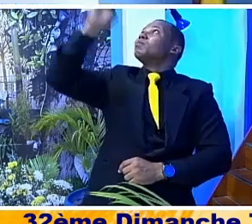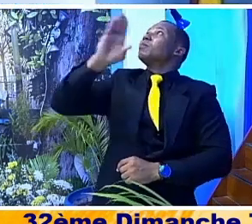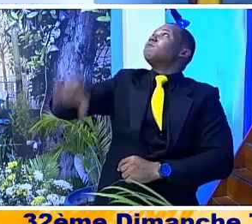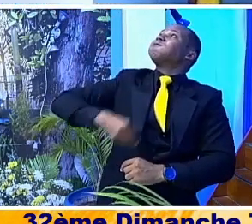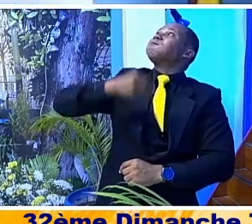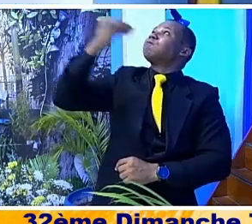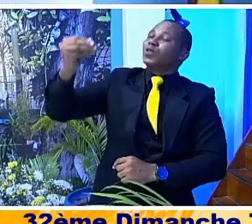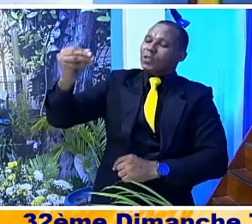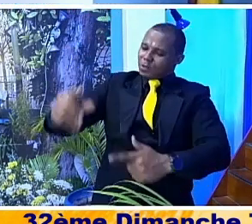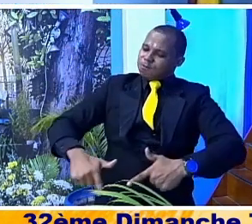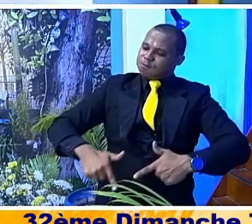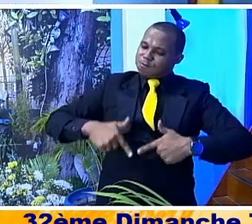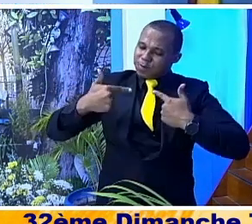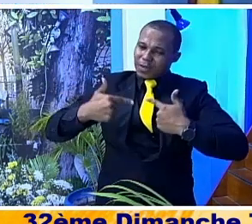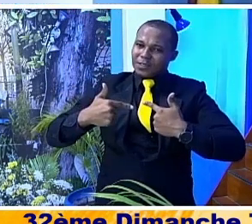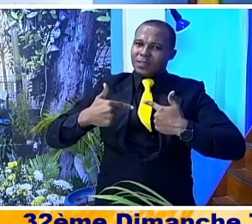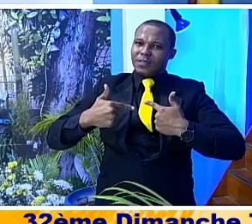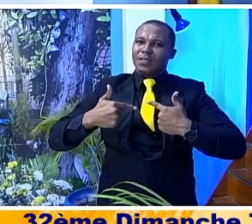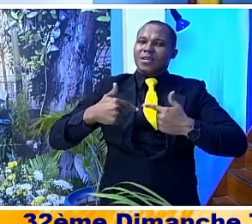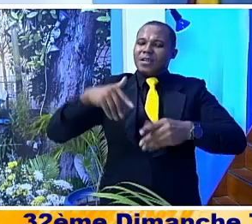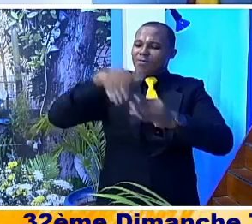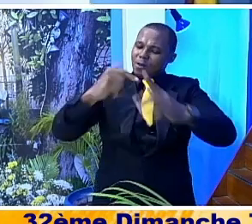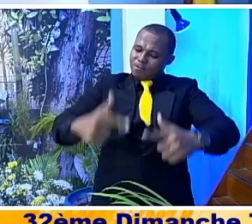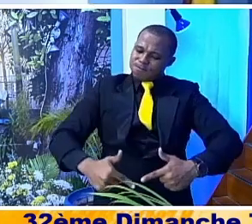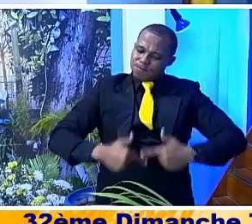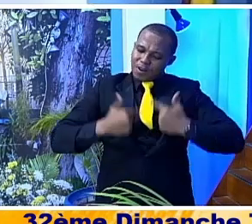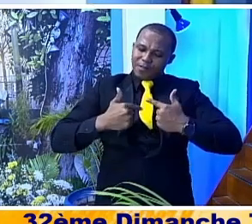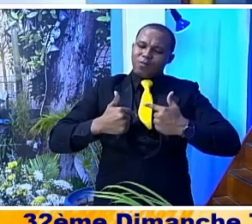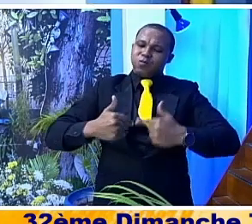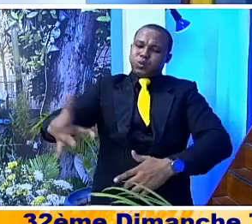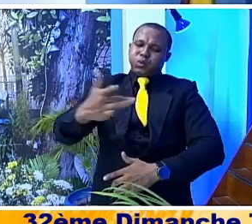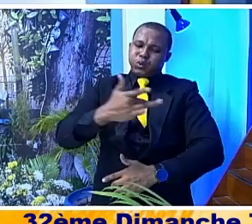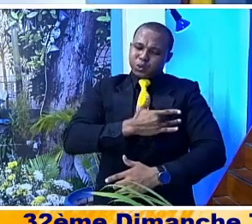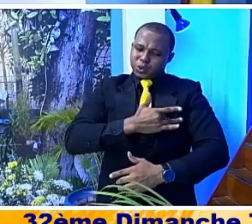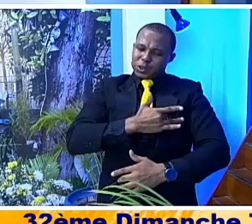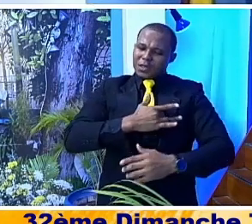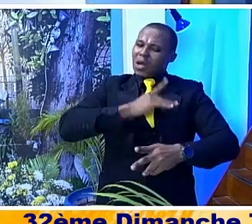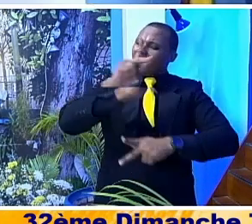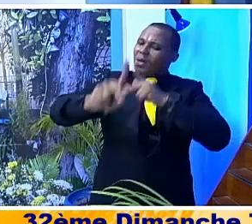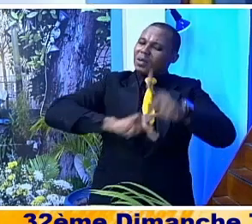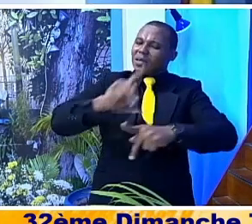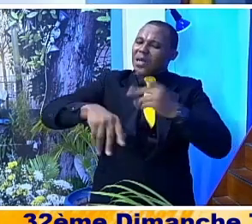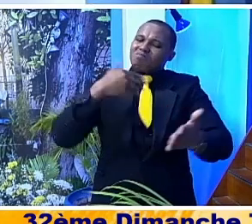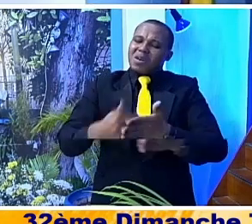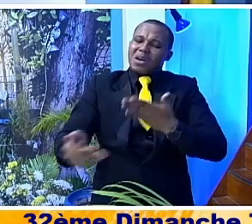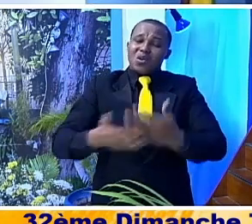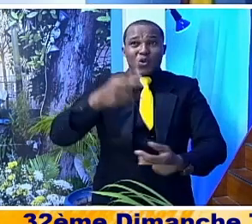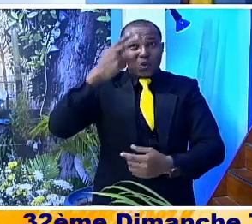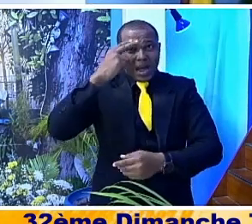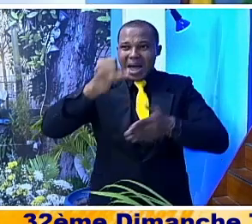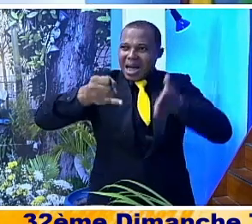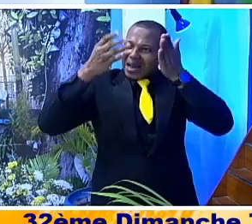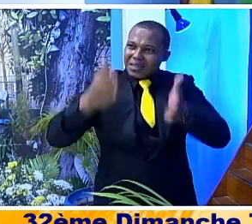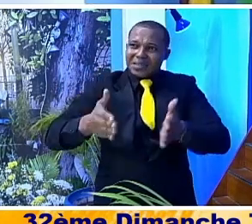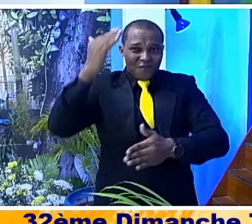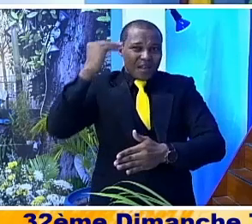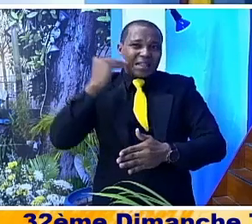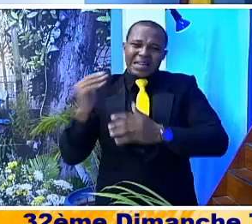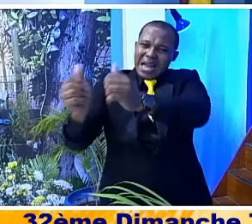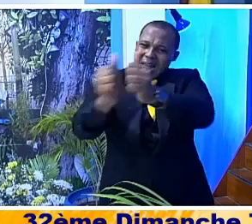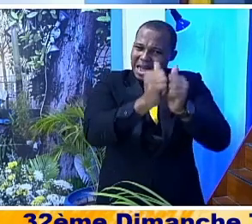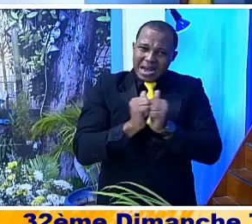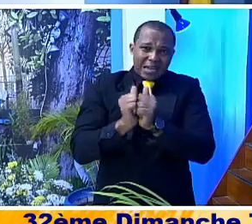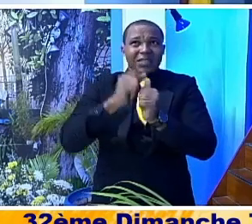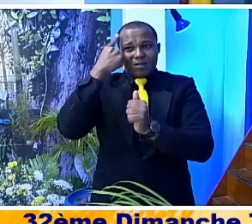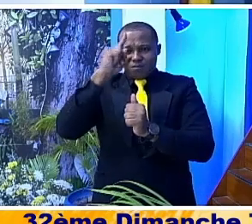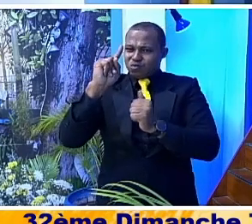Vierge, pour que non seulement nous touchions que nous, mais nous touchions que tout le monde, quel que soit ici ou quel que soit à côté, pour nous faire tête ensemble, pour nous